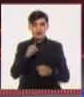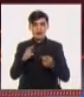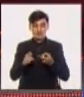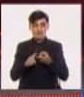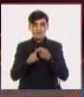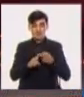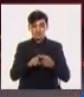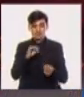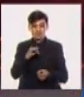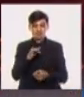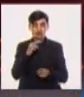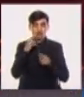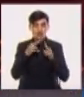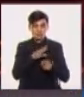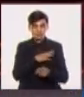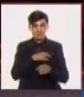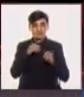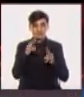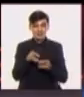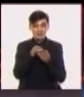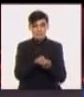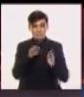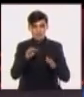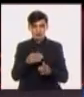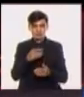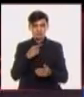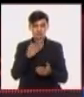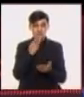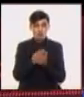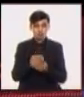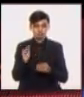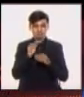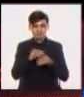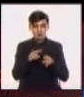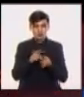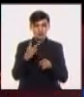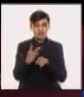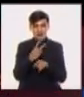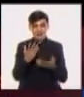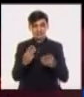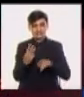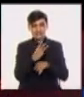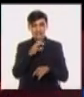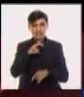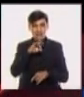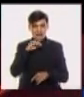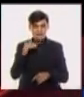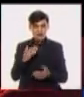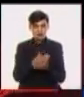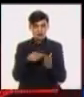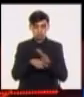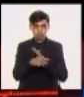коронавируса жалуются на то, что ритуальные агентства запрашивают за свои услуги двойной, а то и тройной тариф. Порой суммы